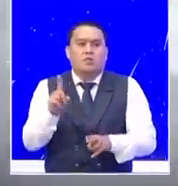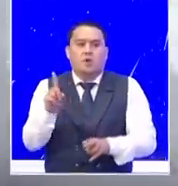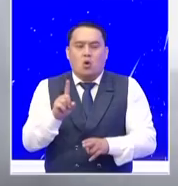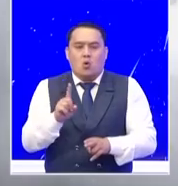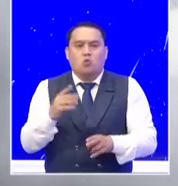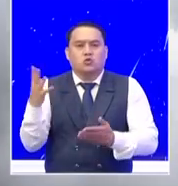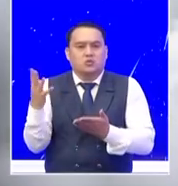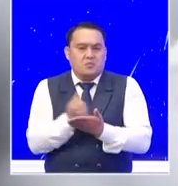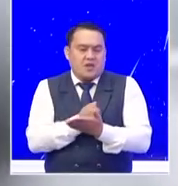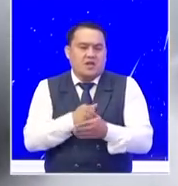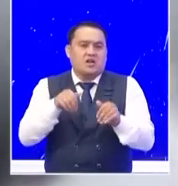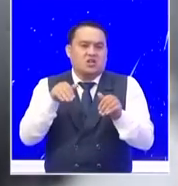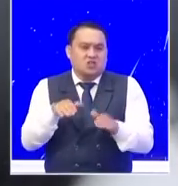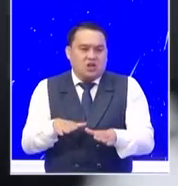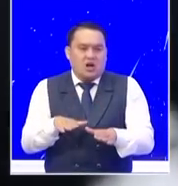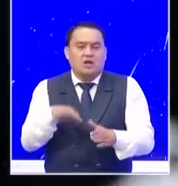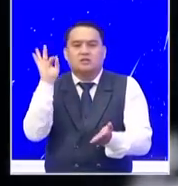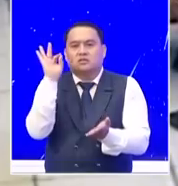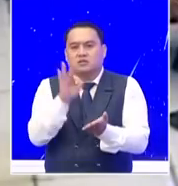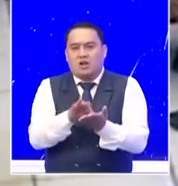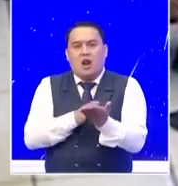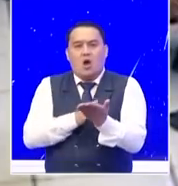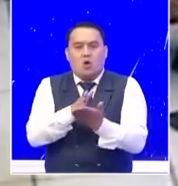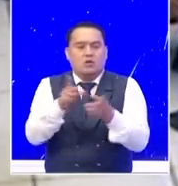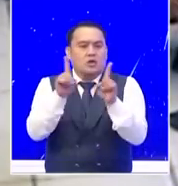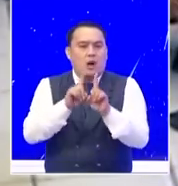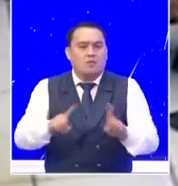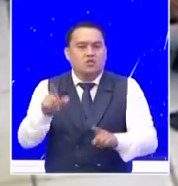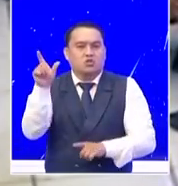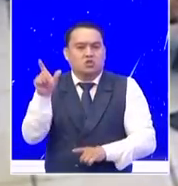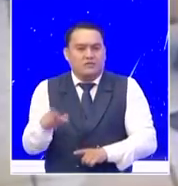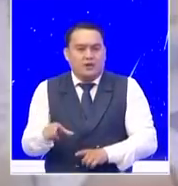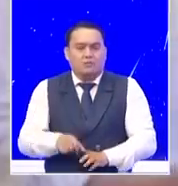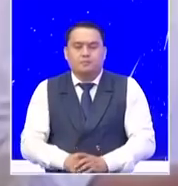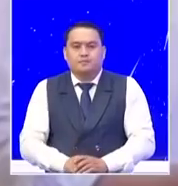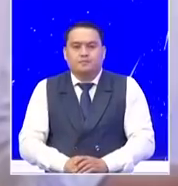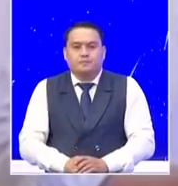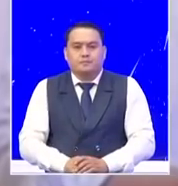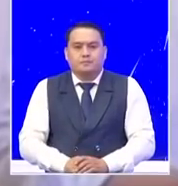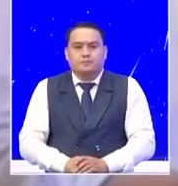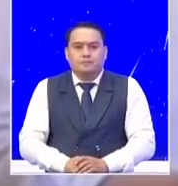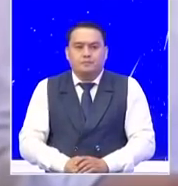– успешным, решительным, целеустремленным и необычайно отзывчивым.